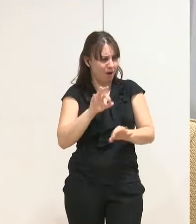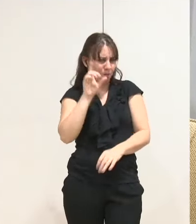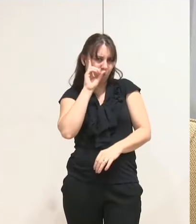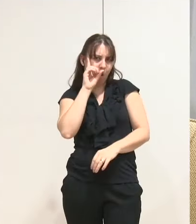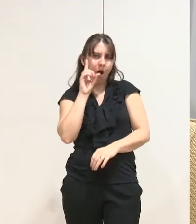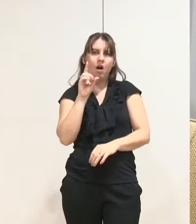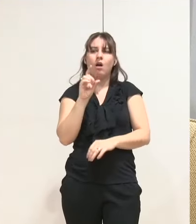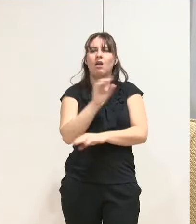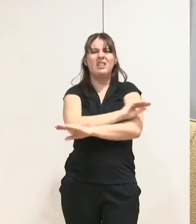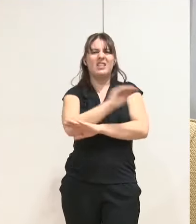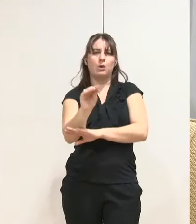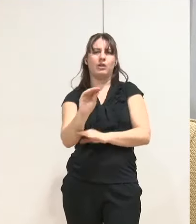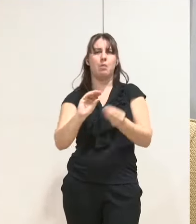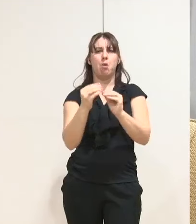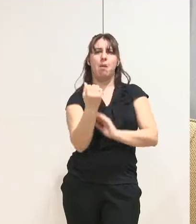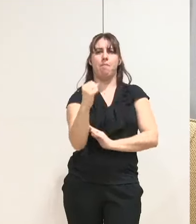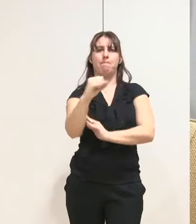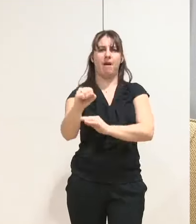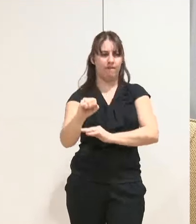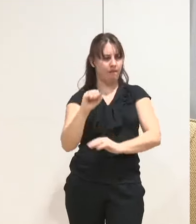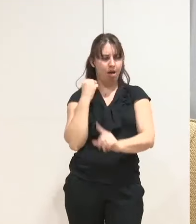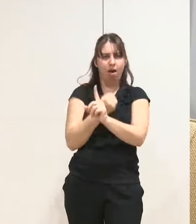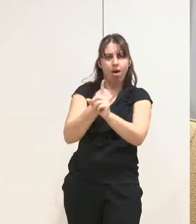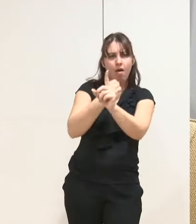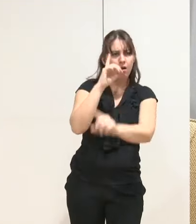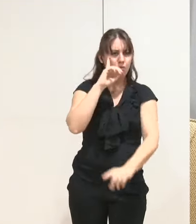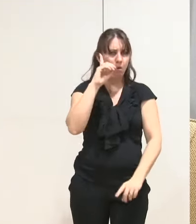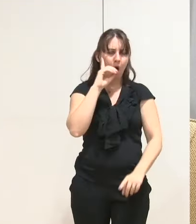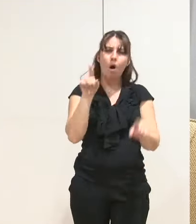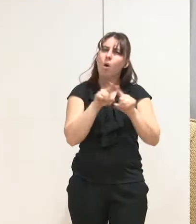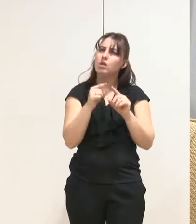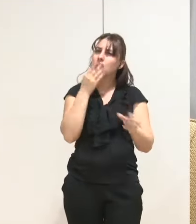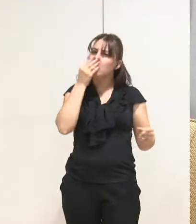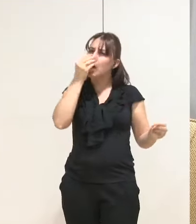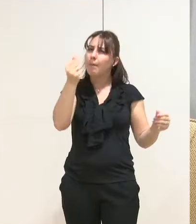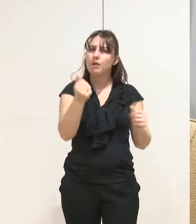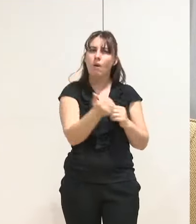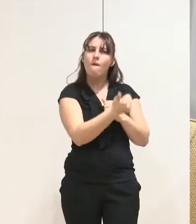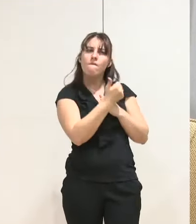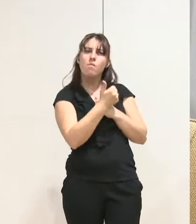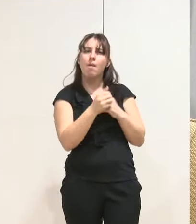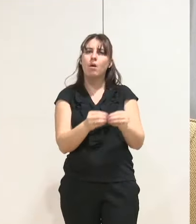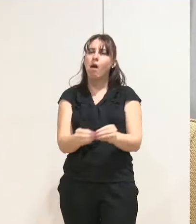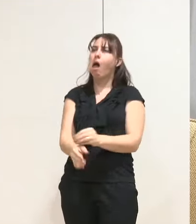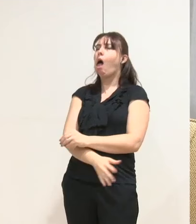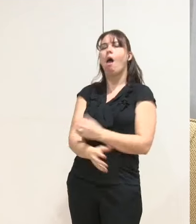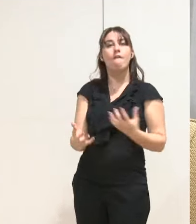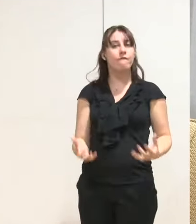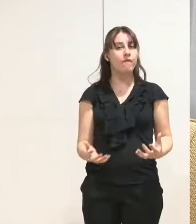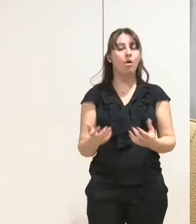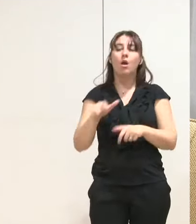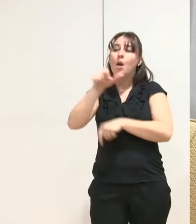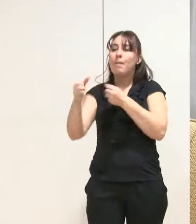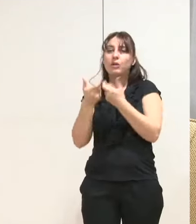l'insécurité à Grenoble et parfois j'ai l'impression que vous voulez nier ce problème en effet certains parlent de